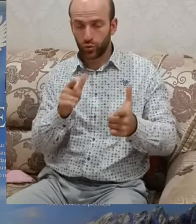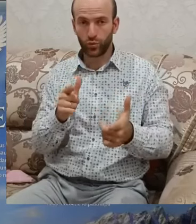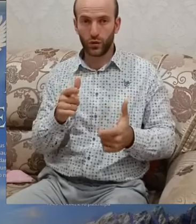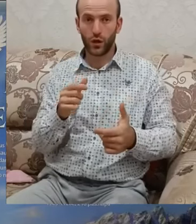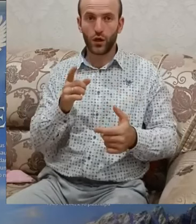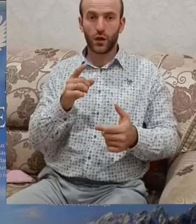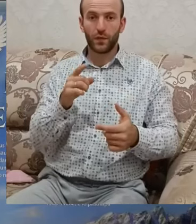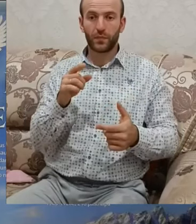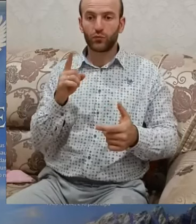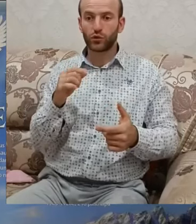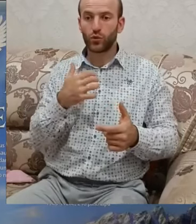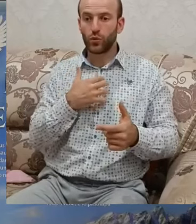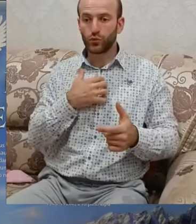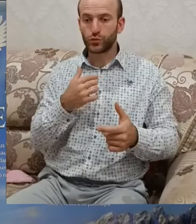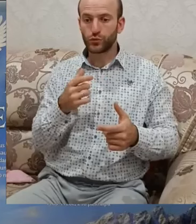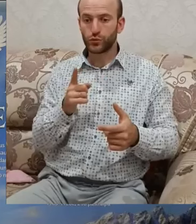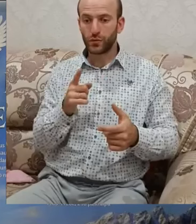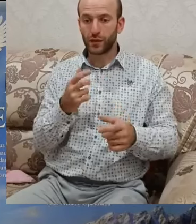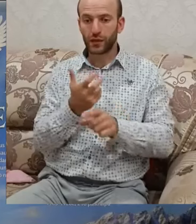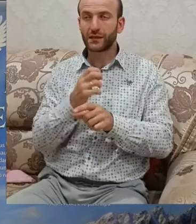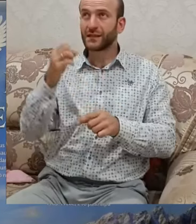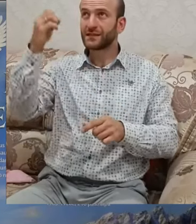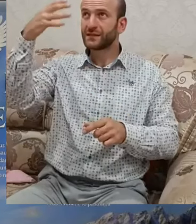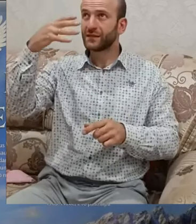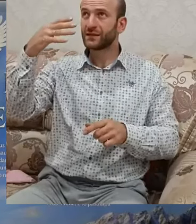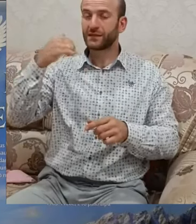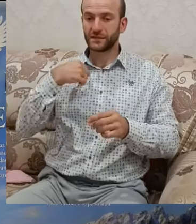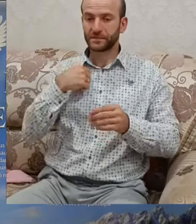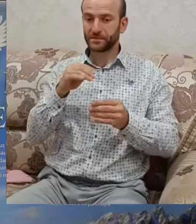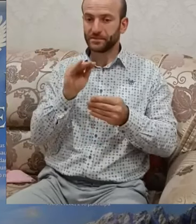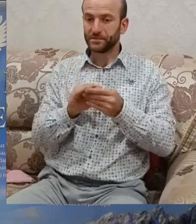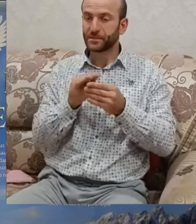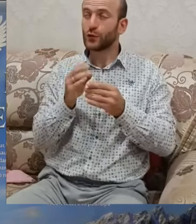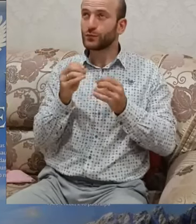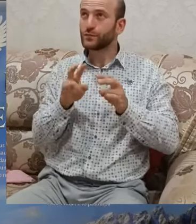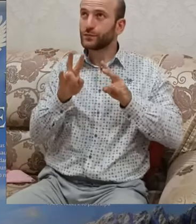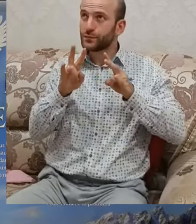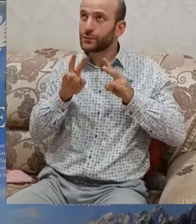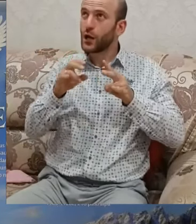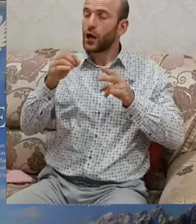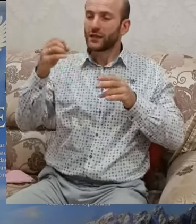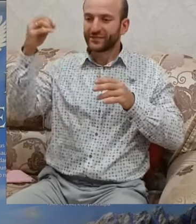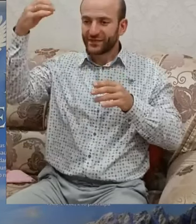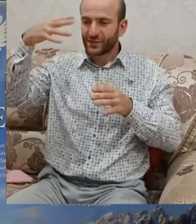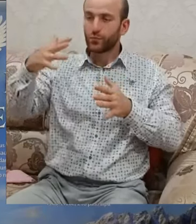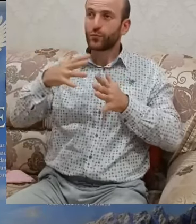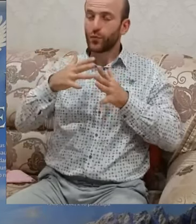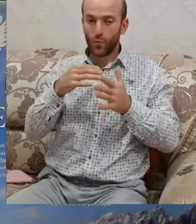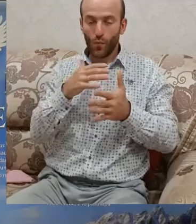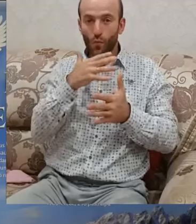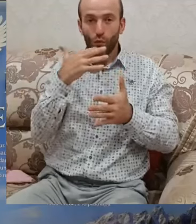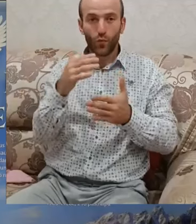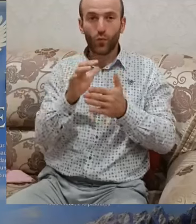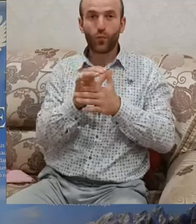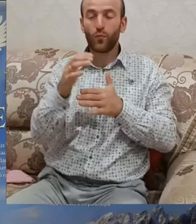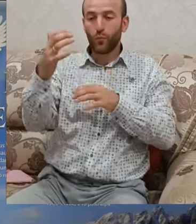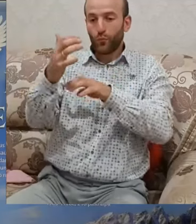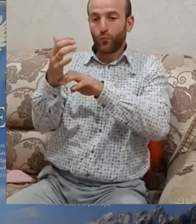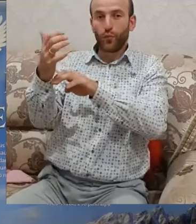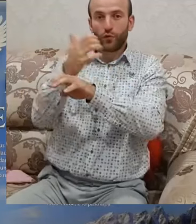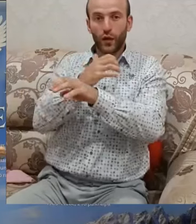žinios. Столько много послания. O tiek mažai laiko. А столько мало времени. Bet žinot, jo